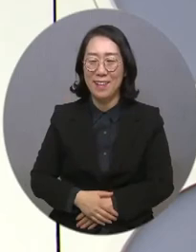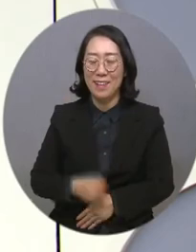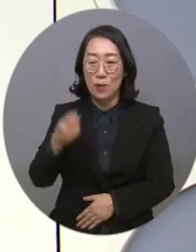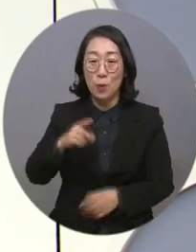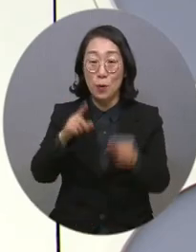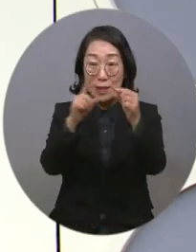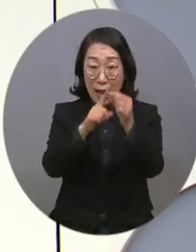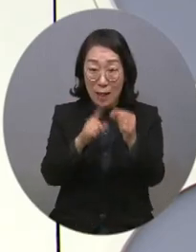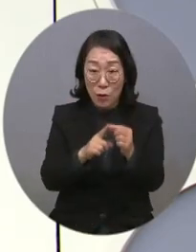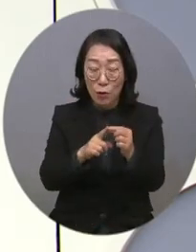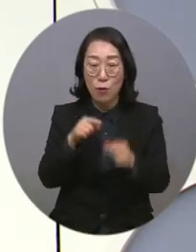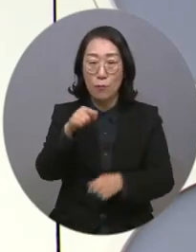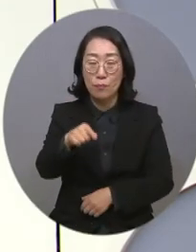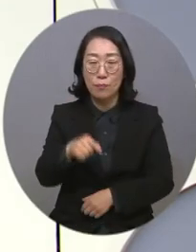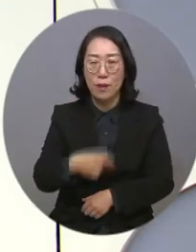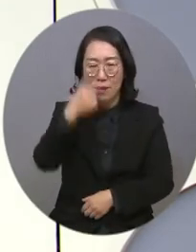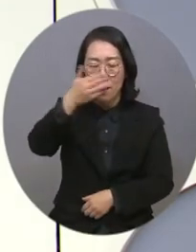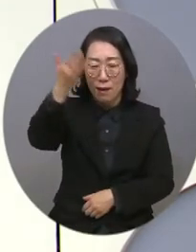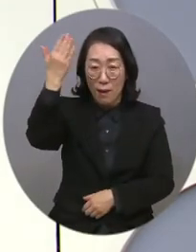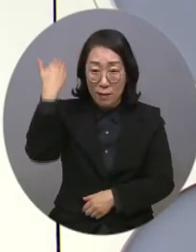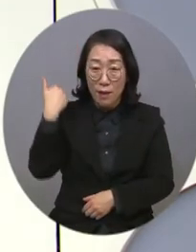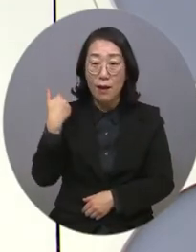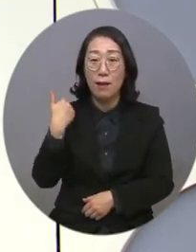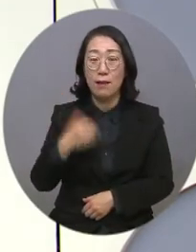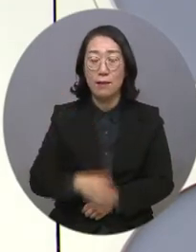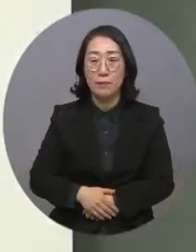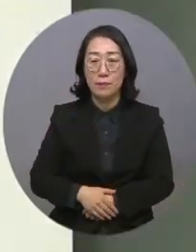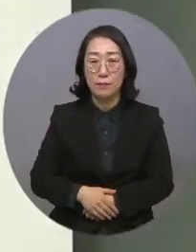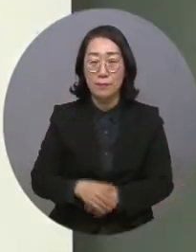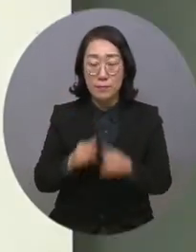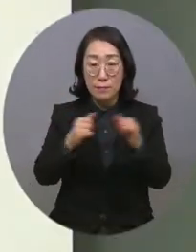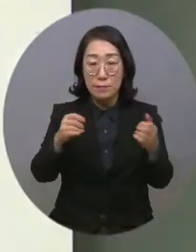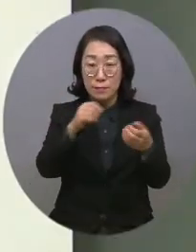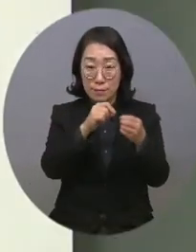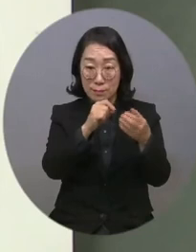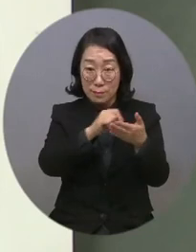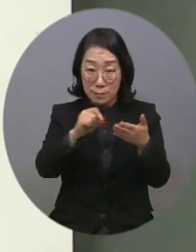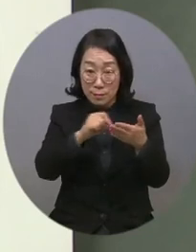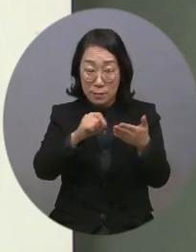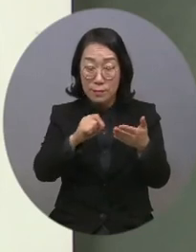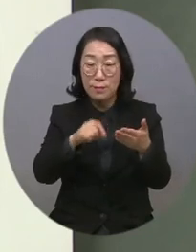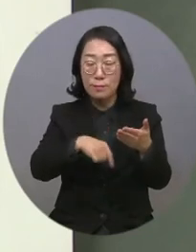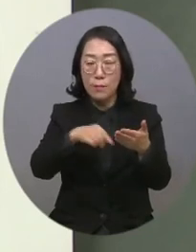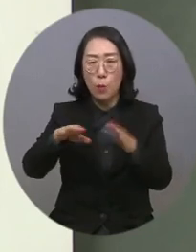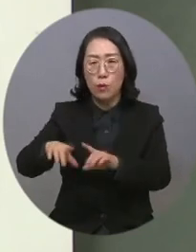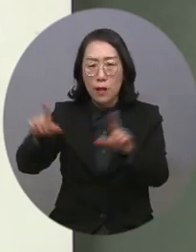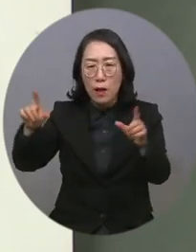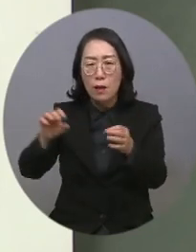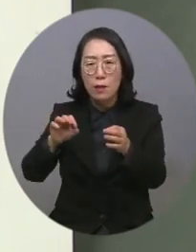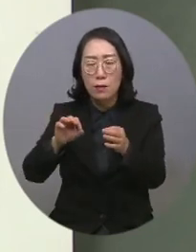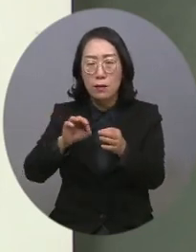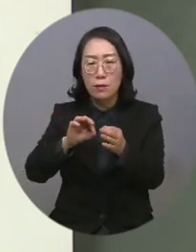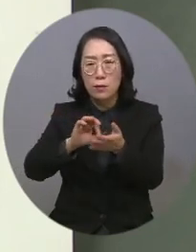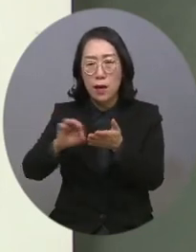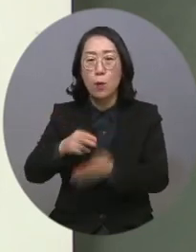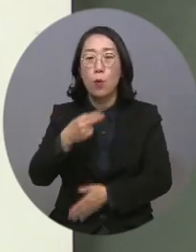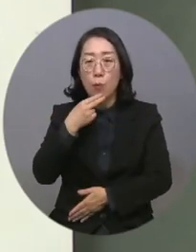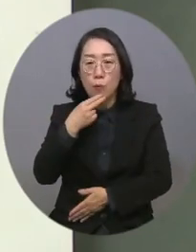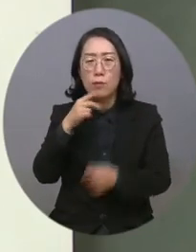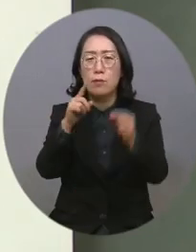단어, 특히 이 고전 작가, 100년 전의 작가들은 우선 단어에서 현재 사용하지 않은 단어가 많거든요. 이런